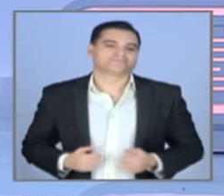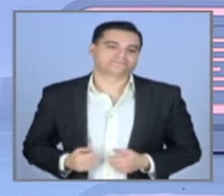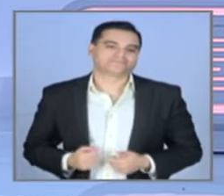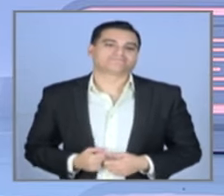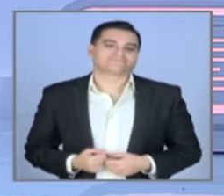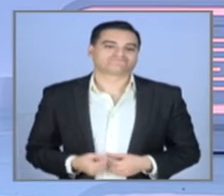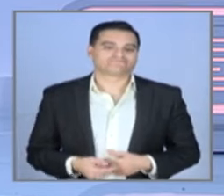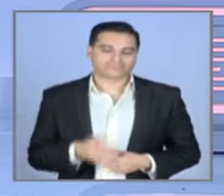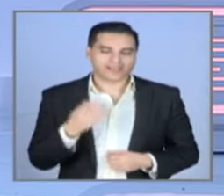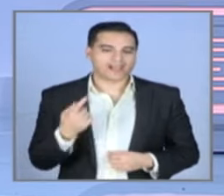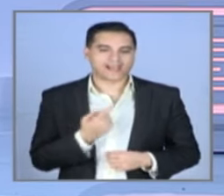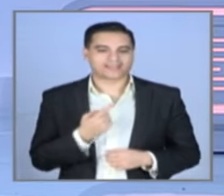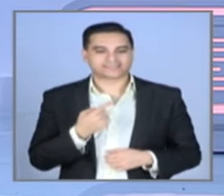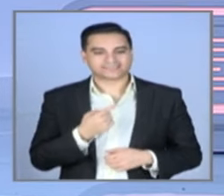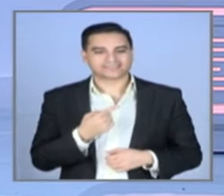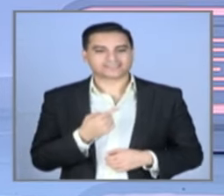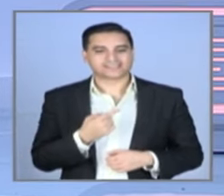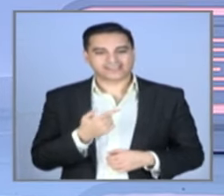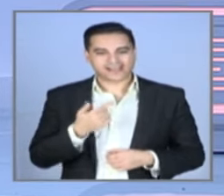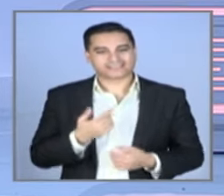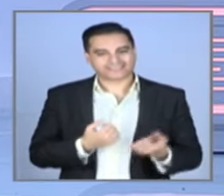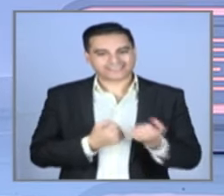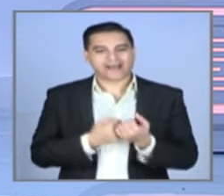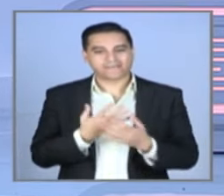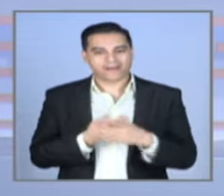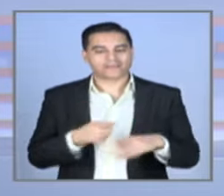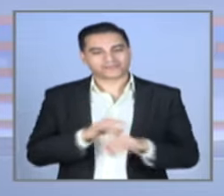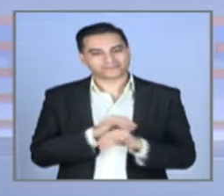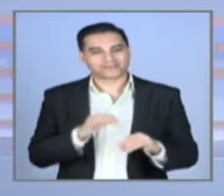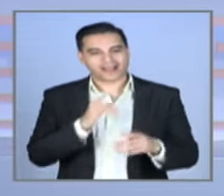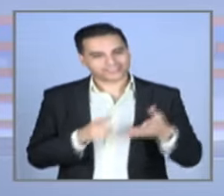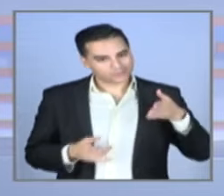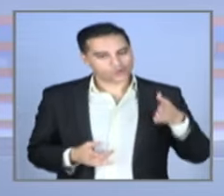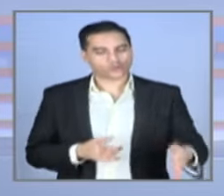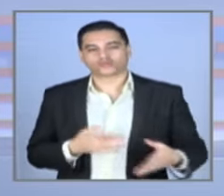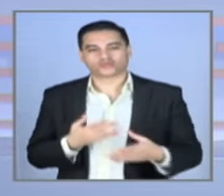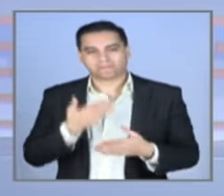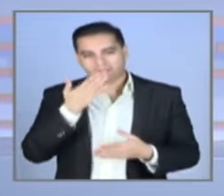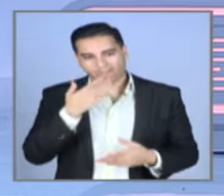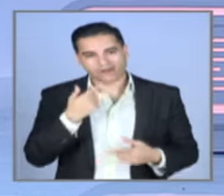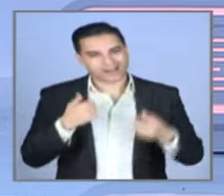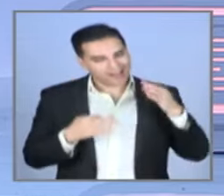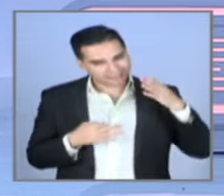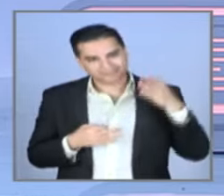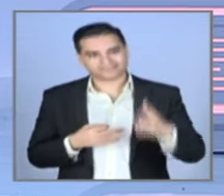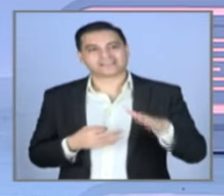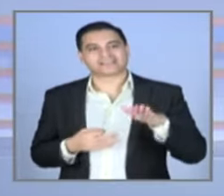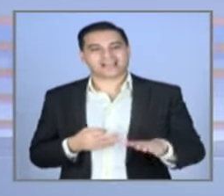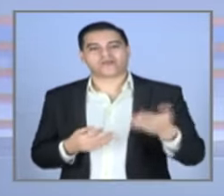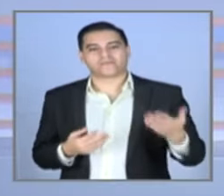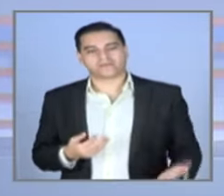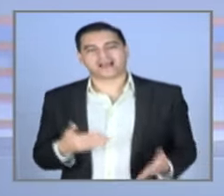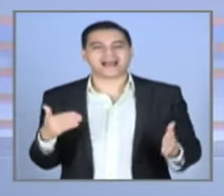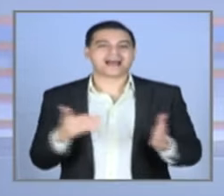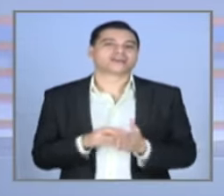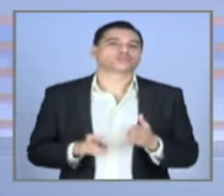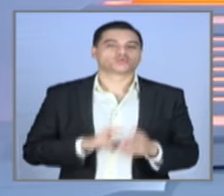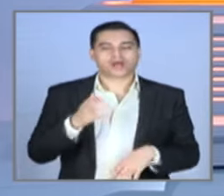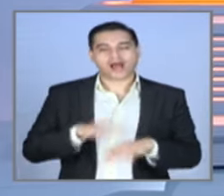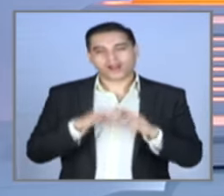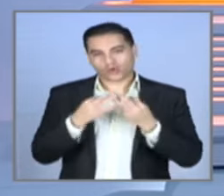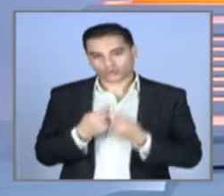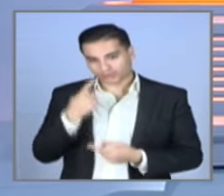بس. هو دي اخره الديمقراطيه. ايوه. لازم في وقت تبقى ديكتاتور. دوس على البازر وجاوب. اخر سؤال في الفقره.